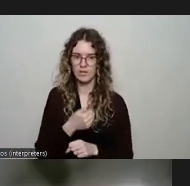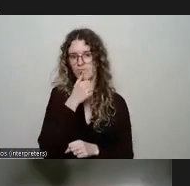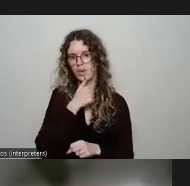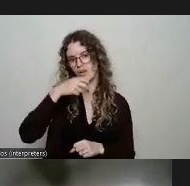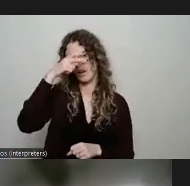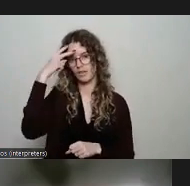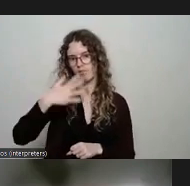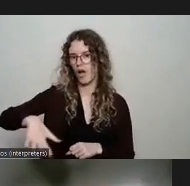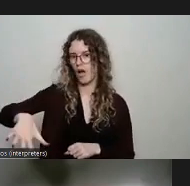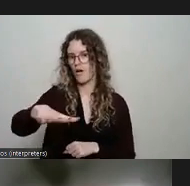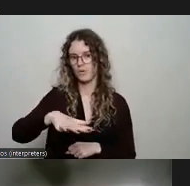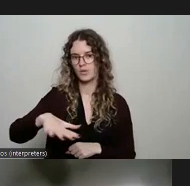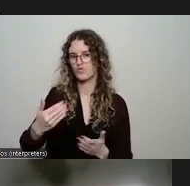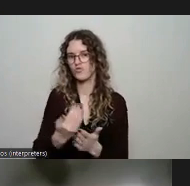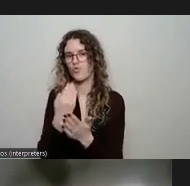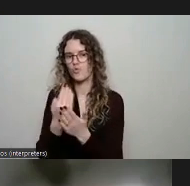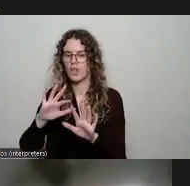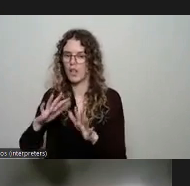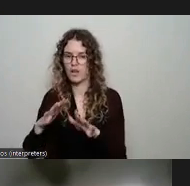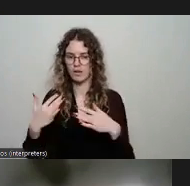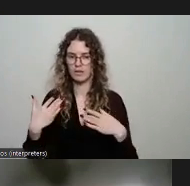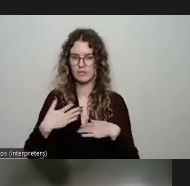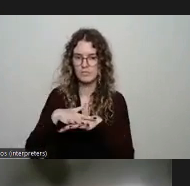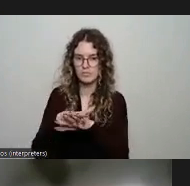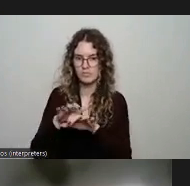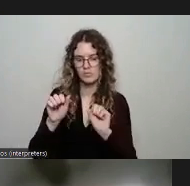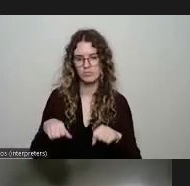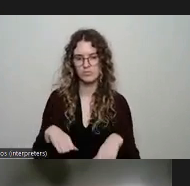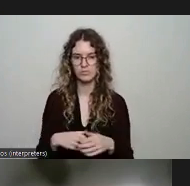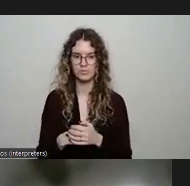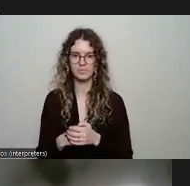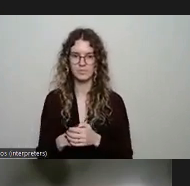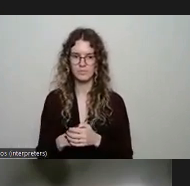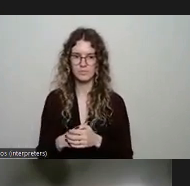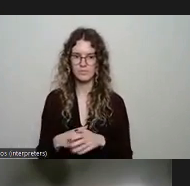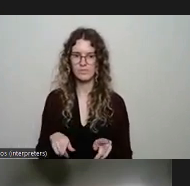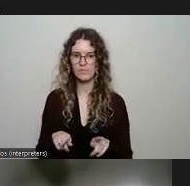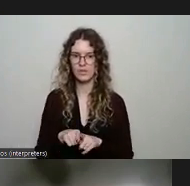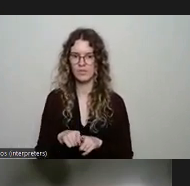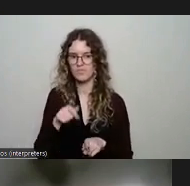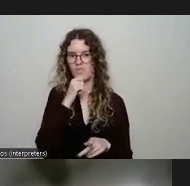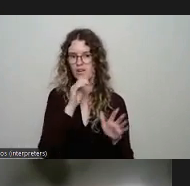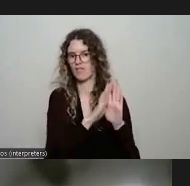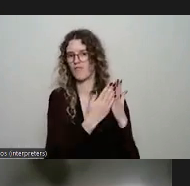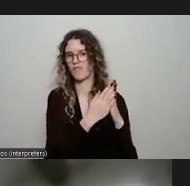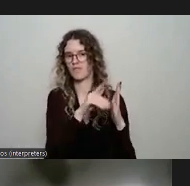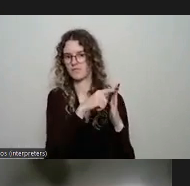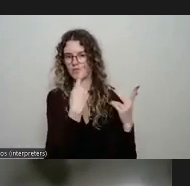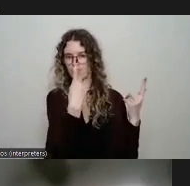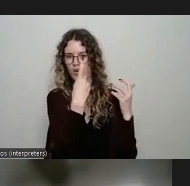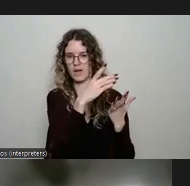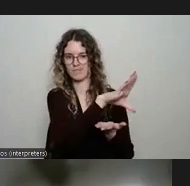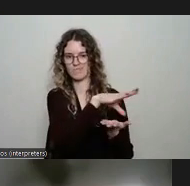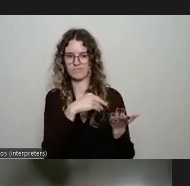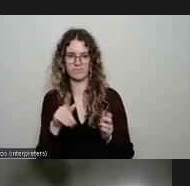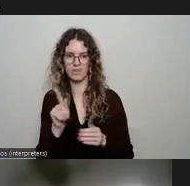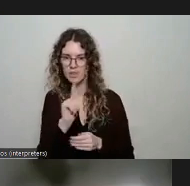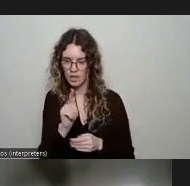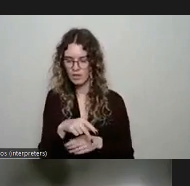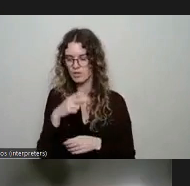aplinkos aktualijomis, kur labai svarbu, reiškia, tiesiog nedalykinę, ne vadovėlių medžiagą vadovautis, o tiesiog žiūrėti,